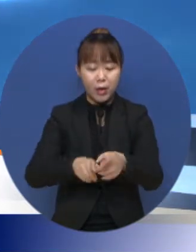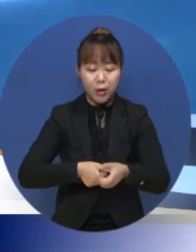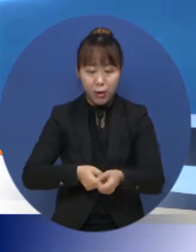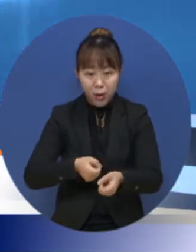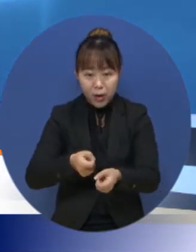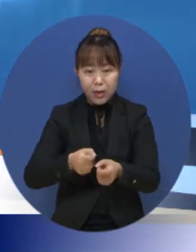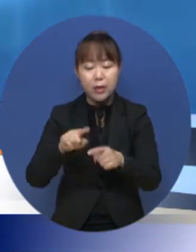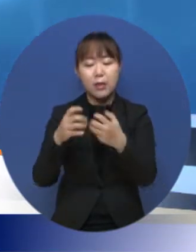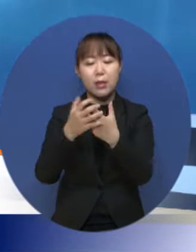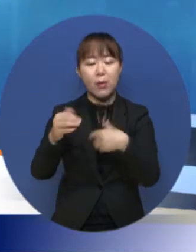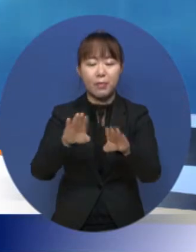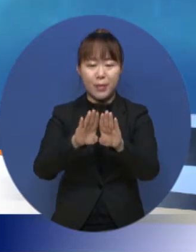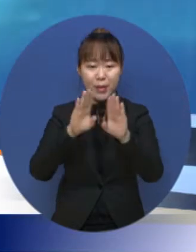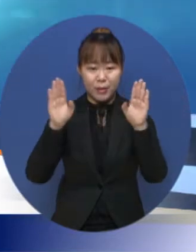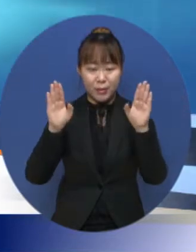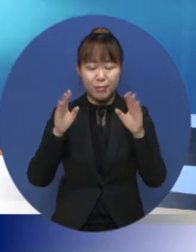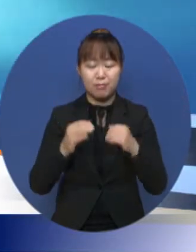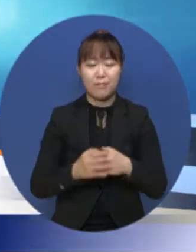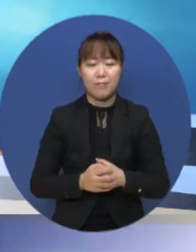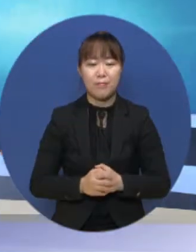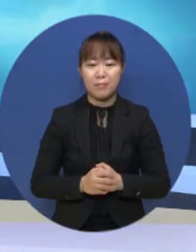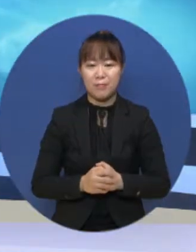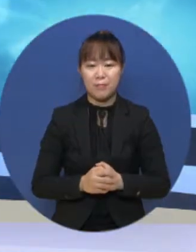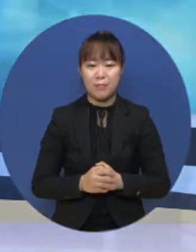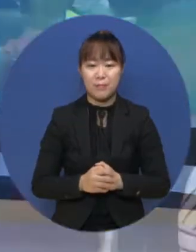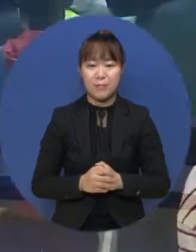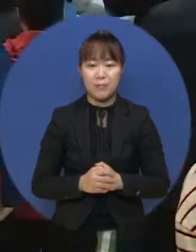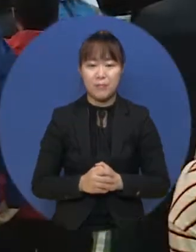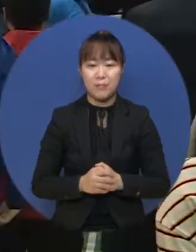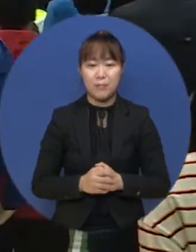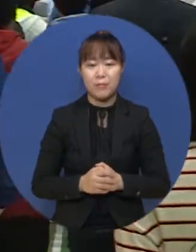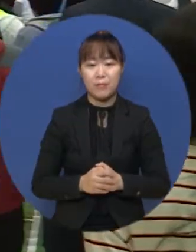대회가 열렸습니다. 화면으로 만나보겠습니다.